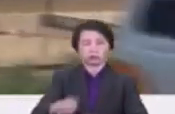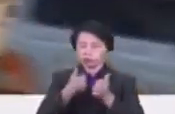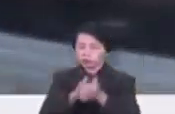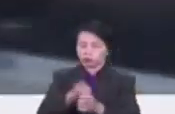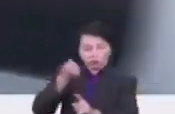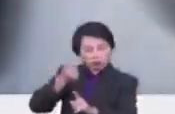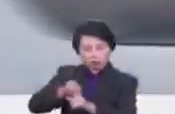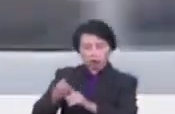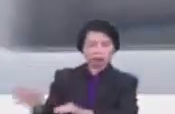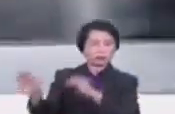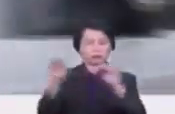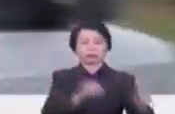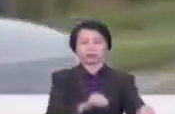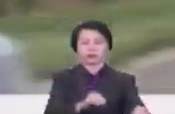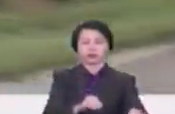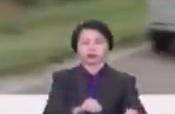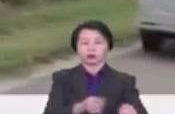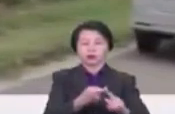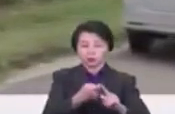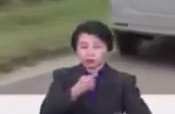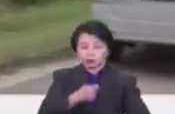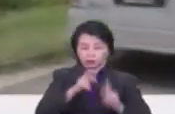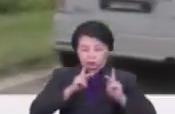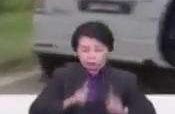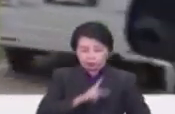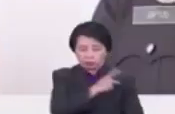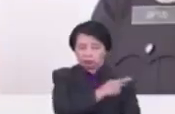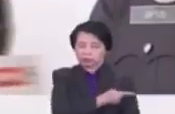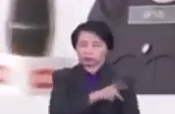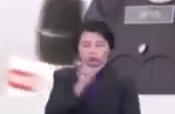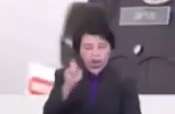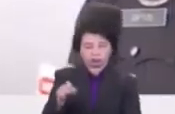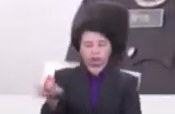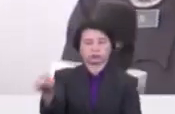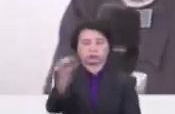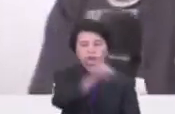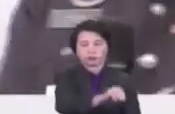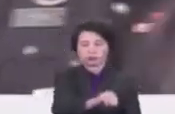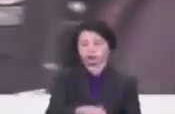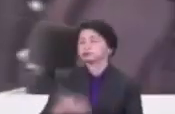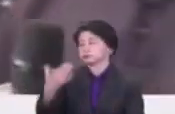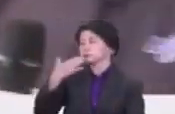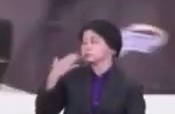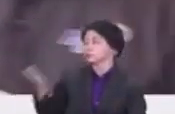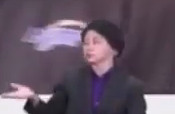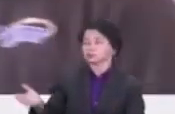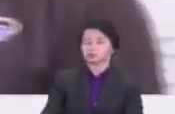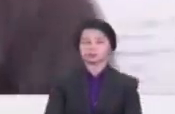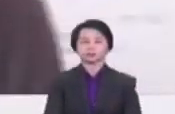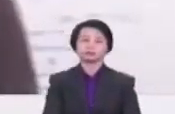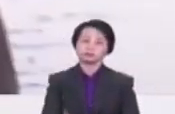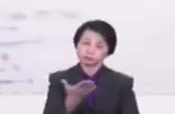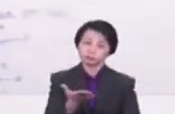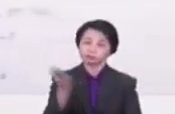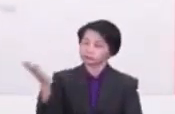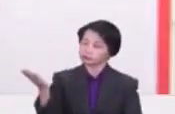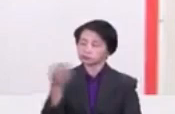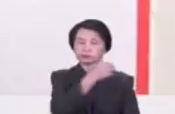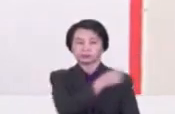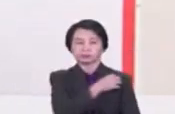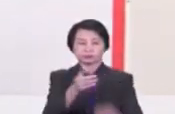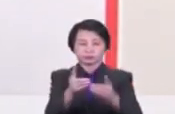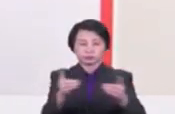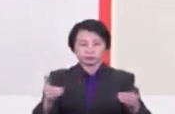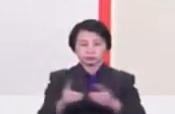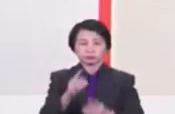mengikut arahan daripada pihak berkuasa agar berpindah. Terima kasih Tuan. Itu dia pegawai daerah Beaufort Tuan